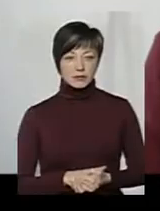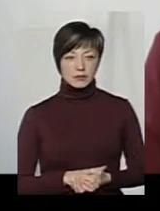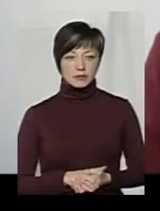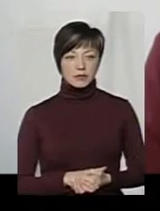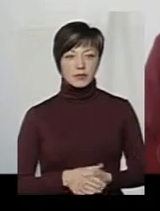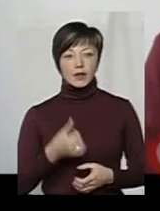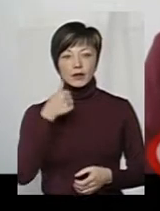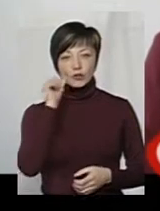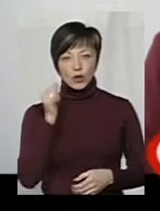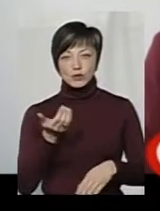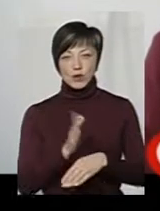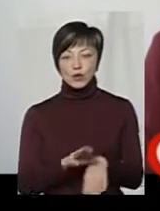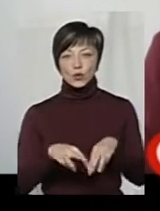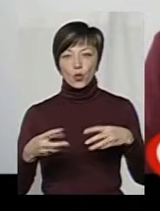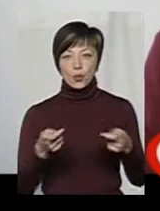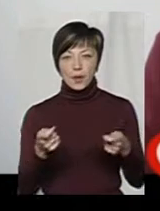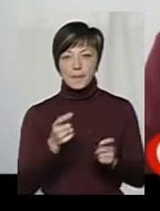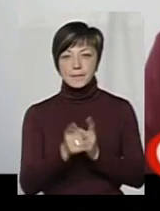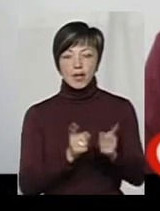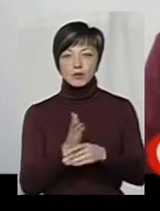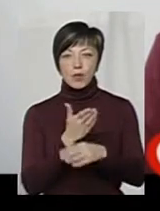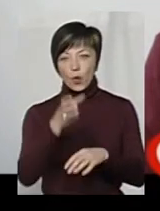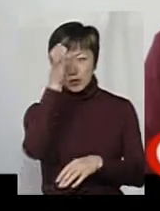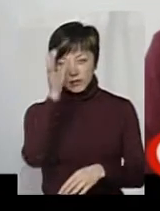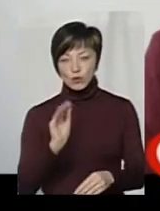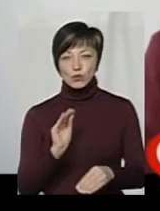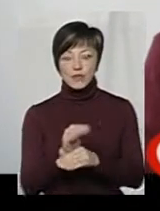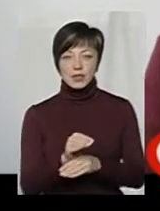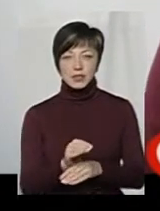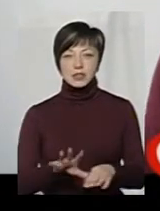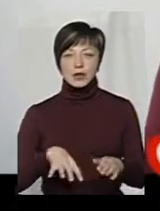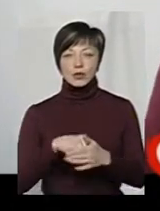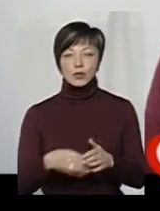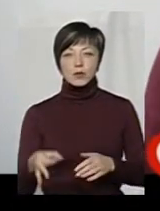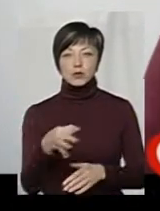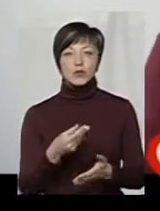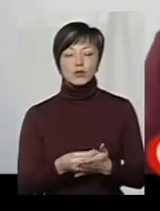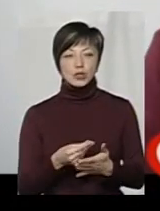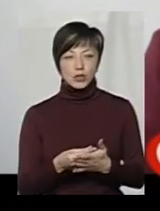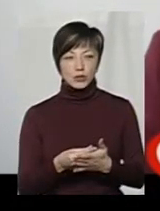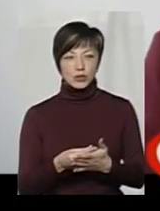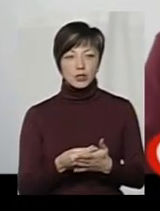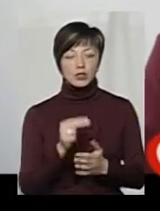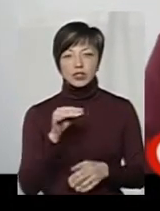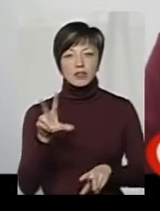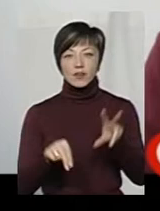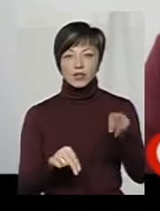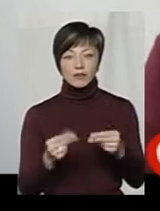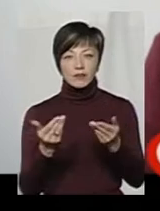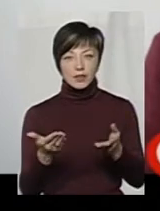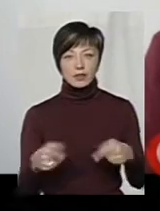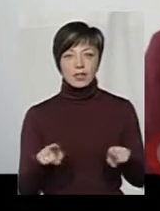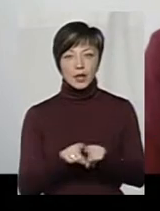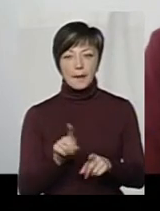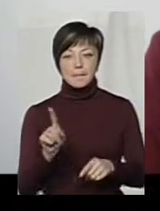Вчора розпорядженням уряду було здійснено перерозподіл освітньої субвенції за рахунок обласного бюджету. Чи не вважаєте ви, що